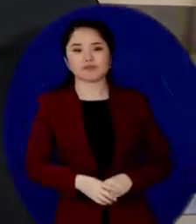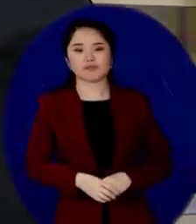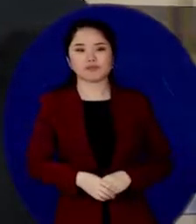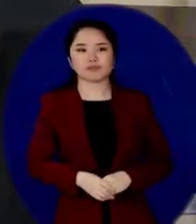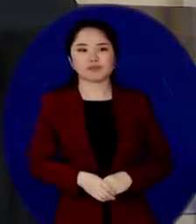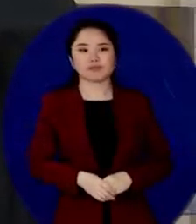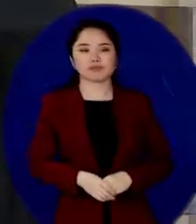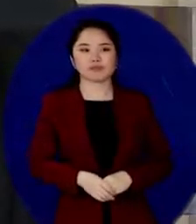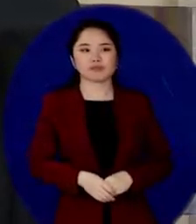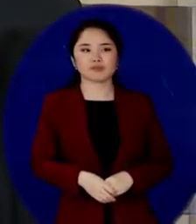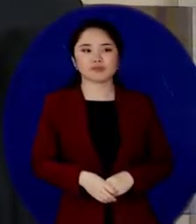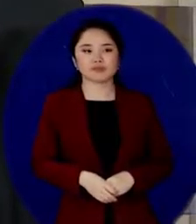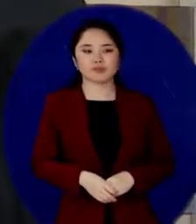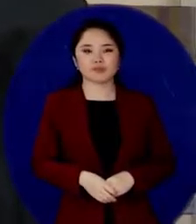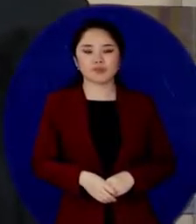За,